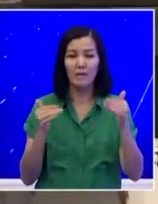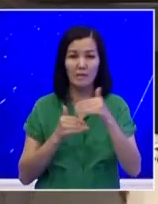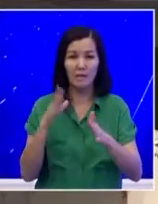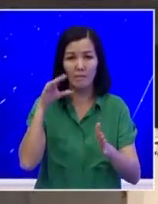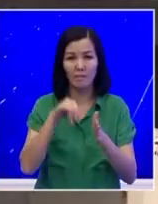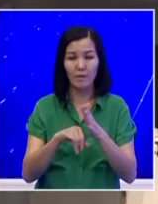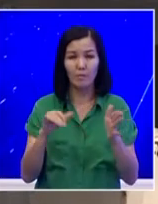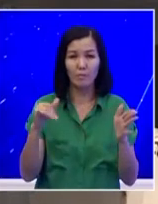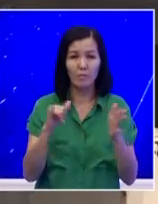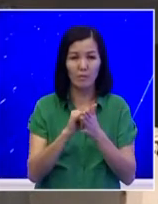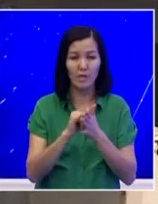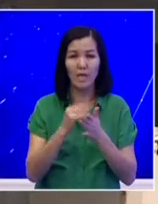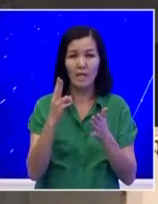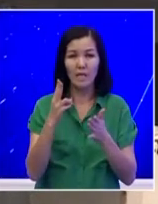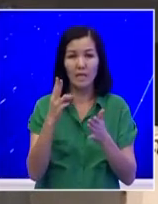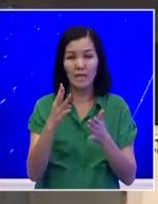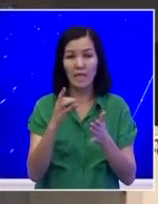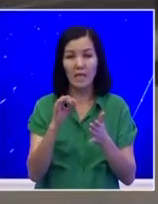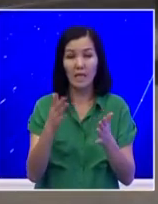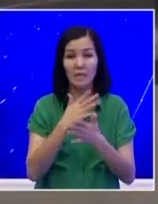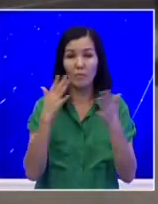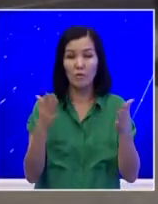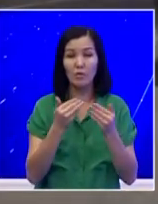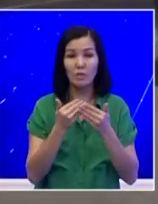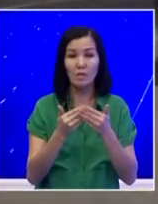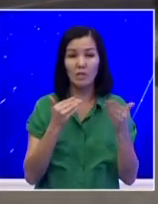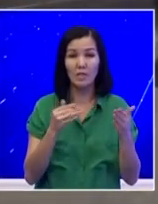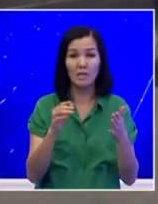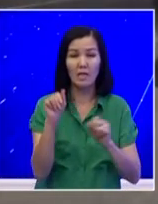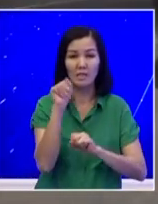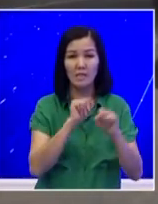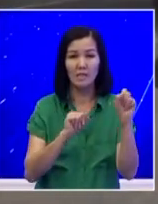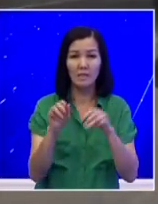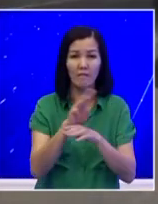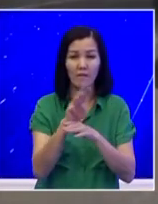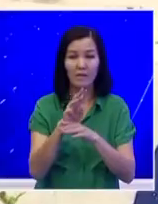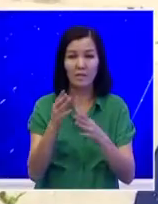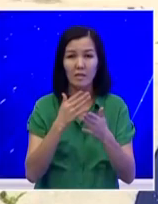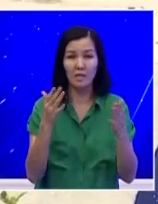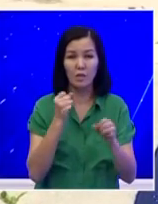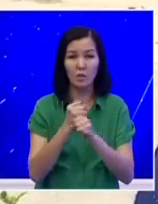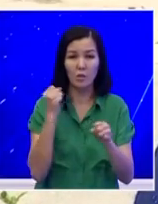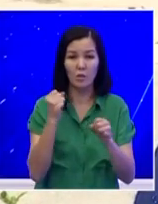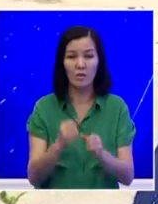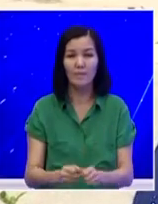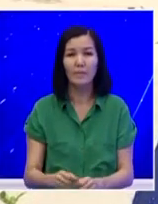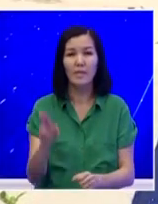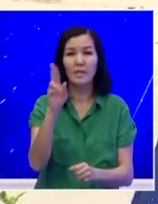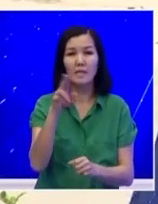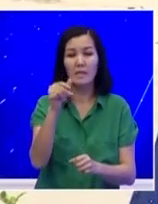которых превышает обычные в 3 раза. Сейчас, в период пандемии, вопрос их дезинфекции стоит как никогда остро. С декабря